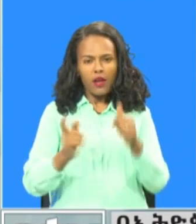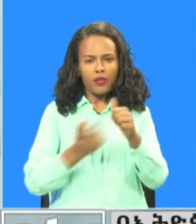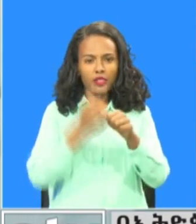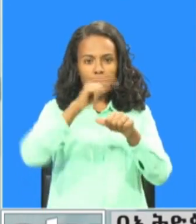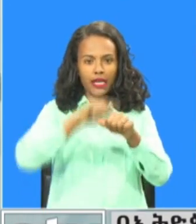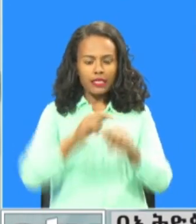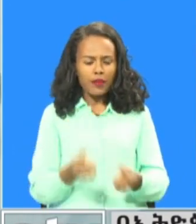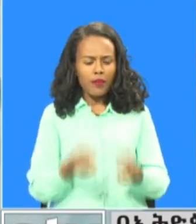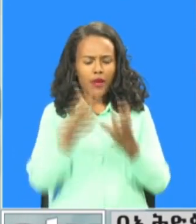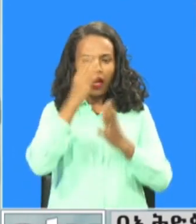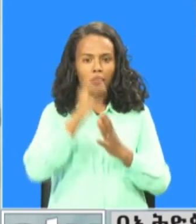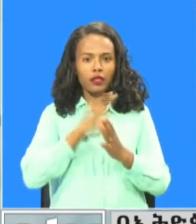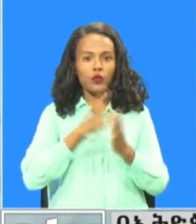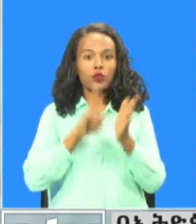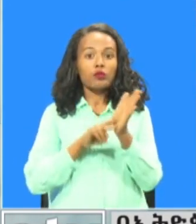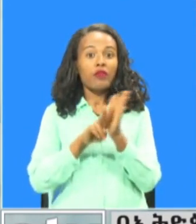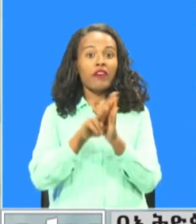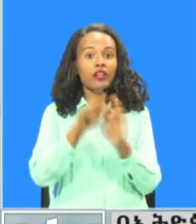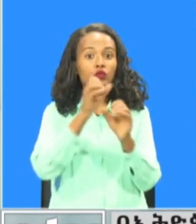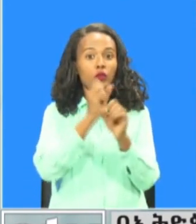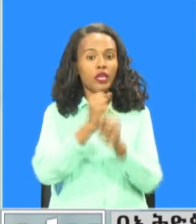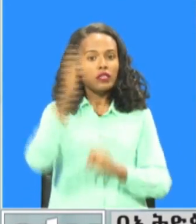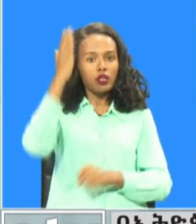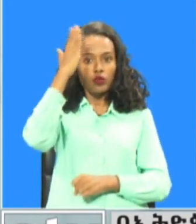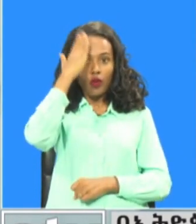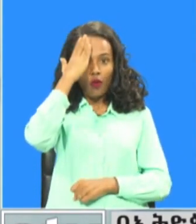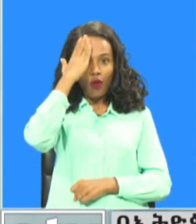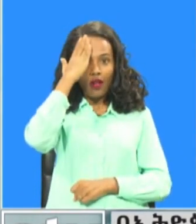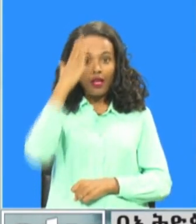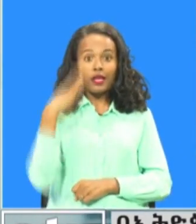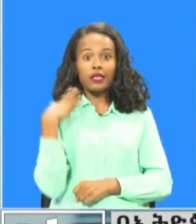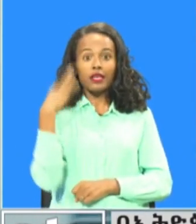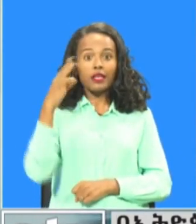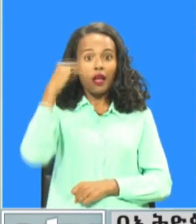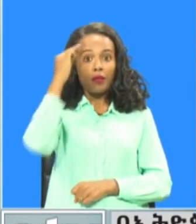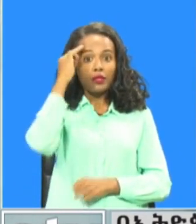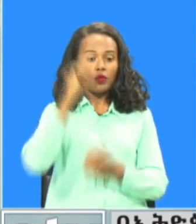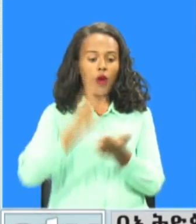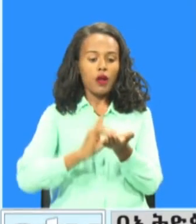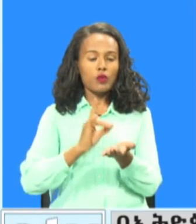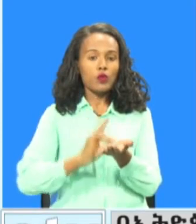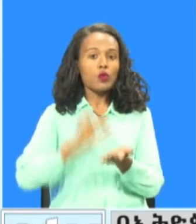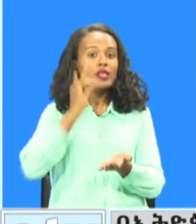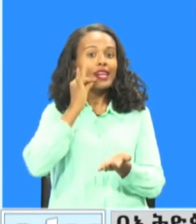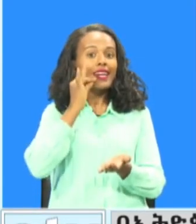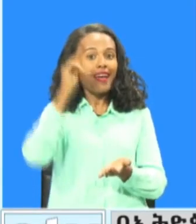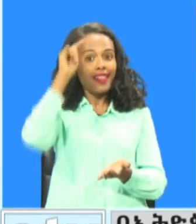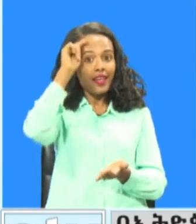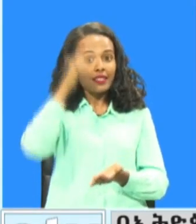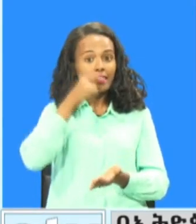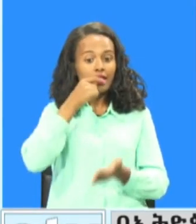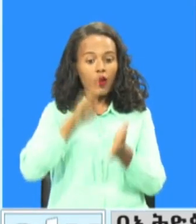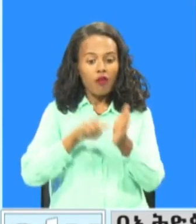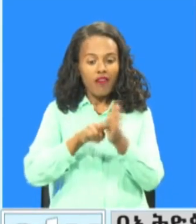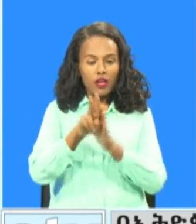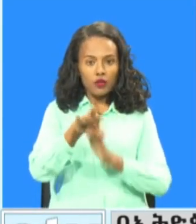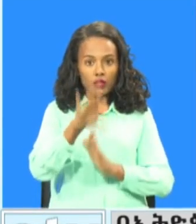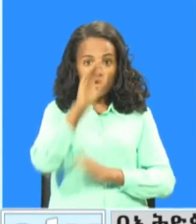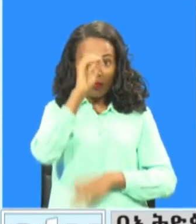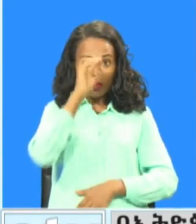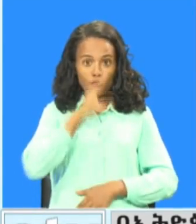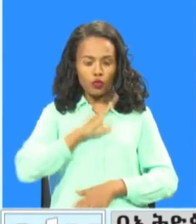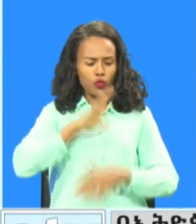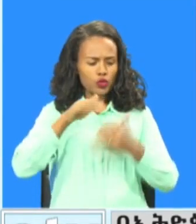ጊዜ በርካታ ሰዎች በቫይረሱ መያዛቸው ታውቋል። የጤና ሚኒስትሯ ዶክተር ሊያ ታደሰ እንዳሉት ቫይረሱ የተገኘባቸው